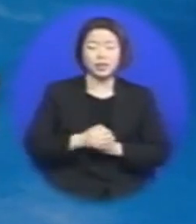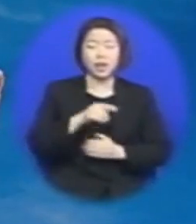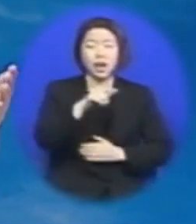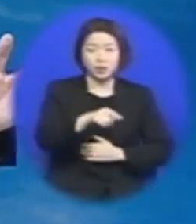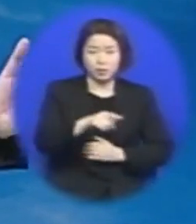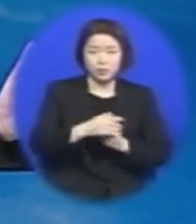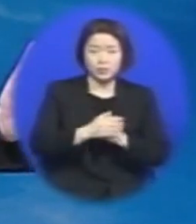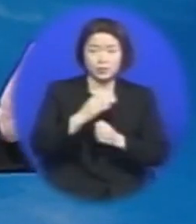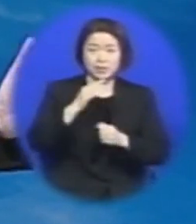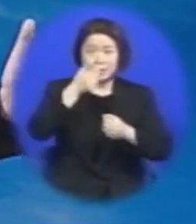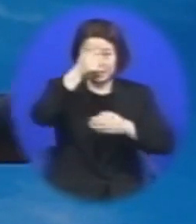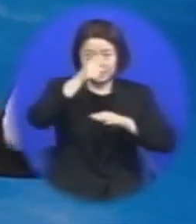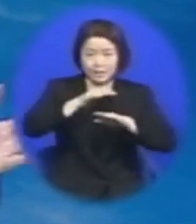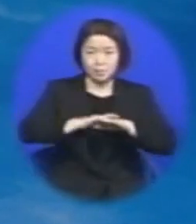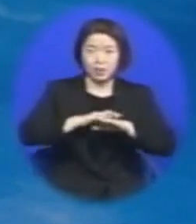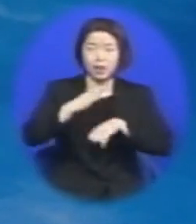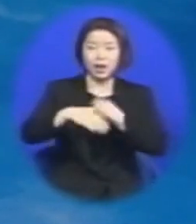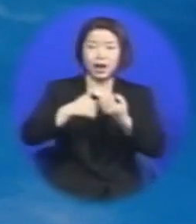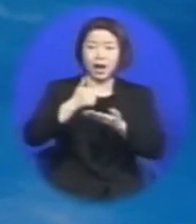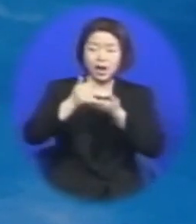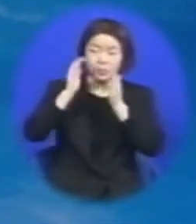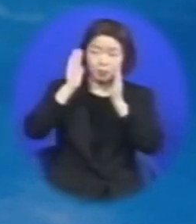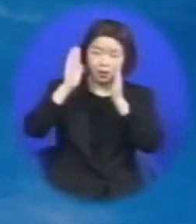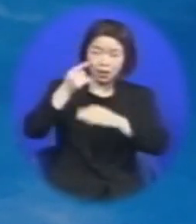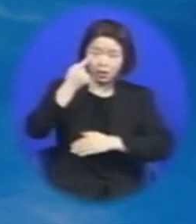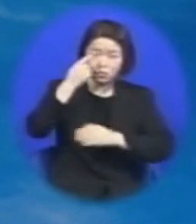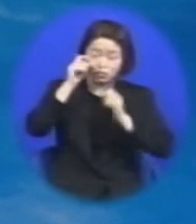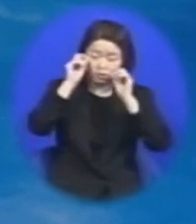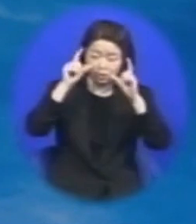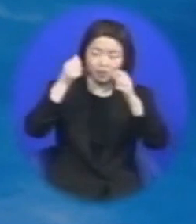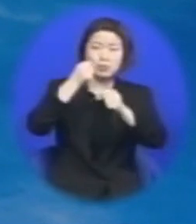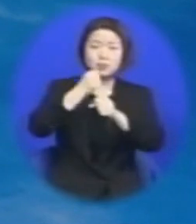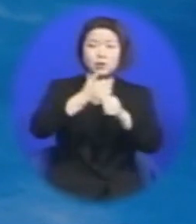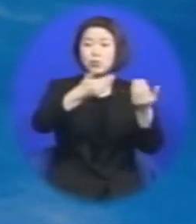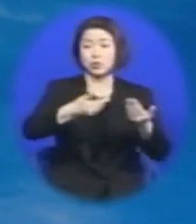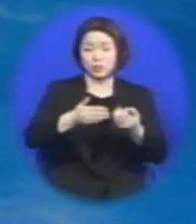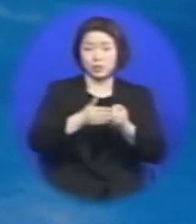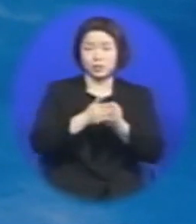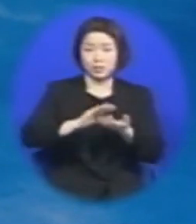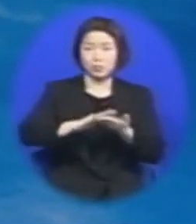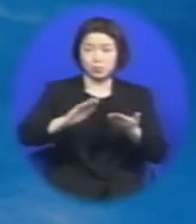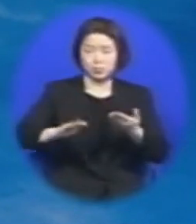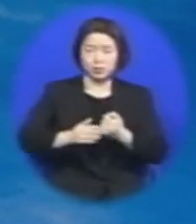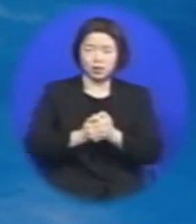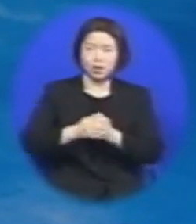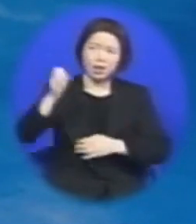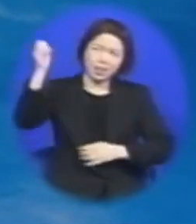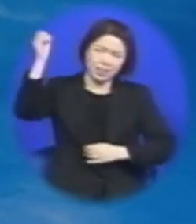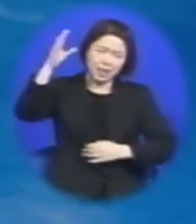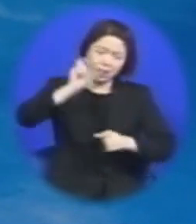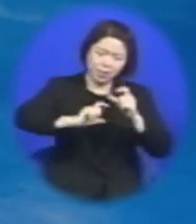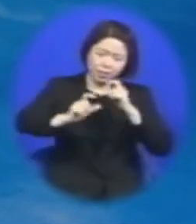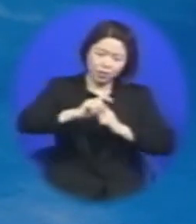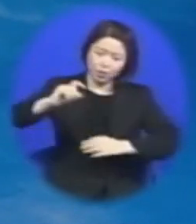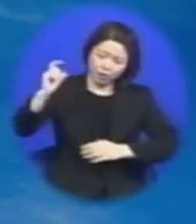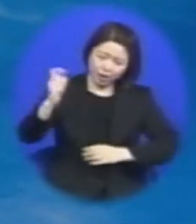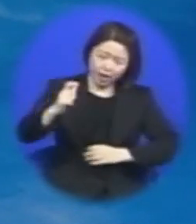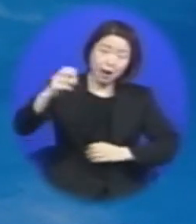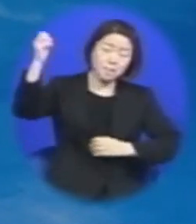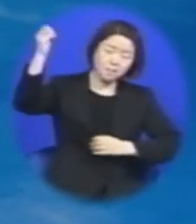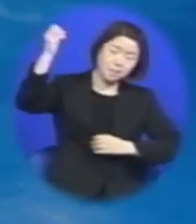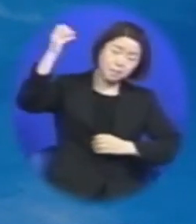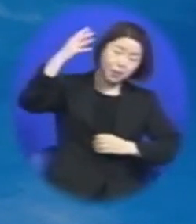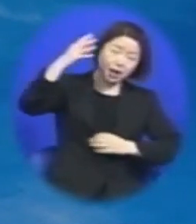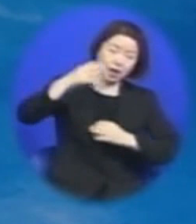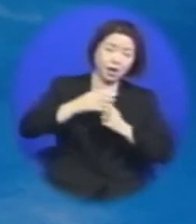하나님을 바라보는 눈을 뜨게 해 주는 것이기 때문입 태양보다도 더 강한 빛으로 우리를